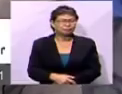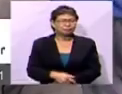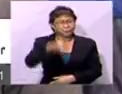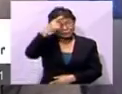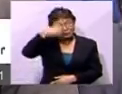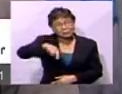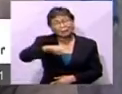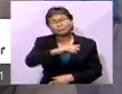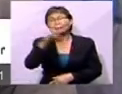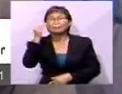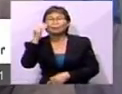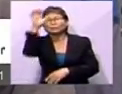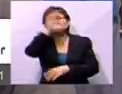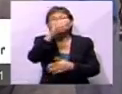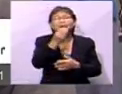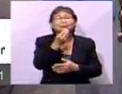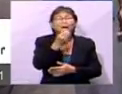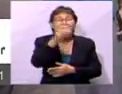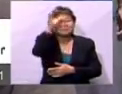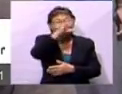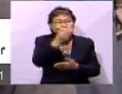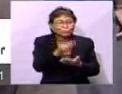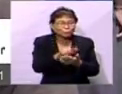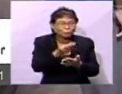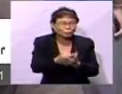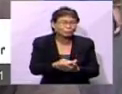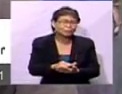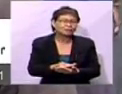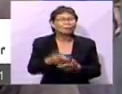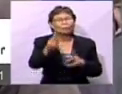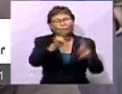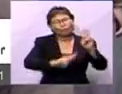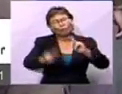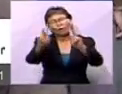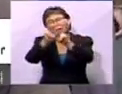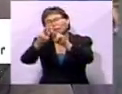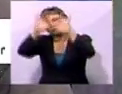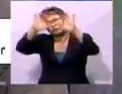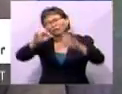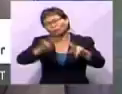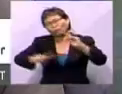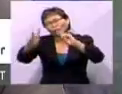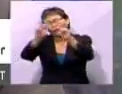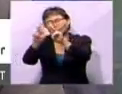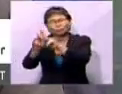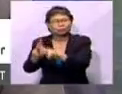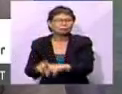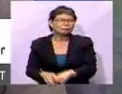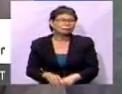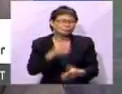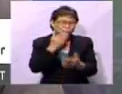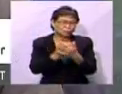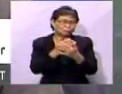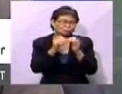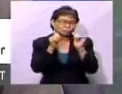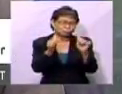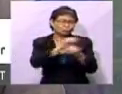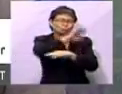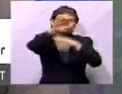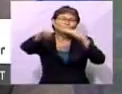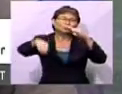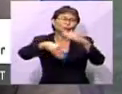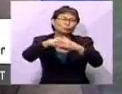Siam Melayu pun cari makan apa orang kampung lah, cara orang kampung kan. Ha. Ya, baguslah kan? Ha,